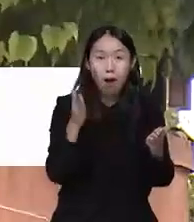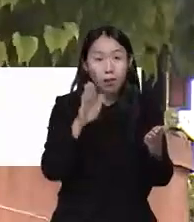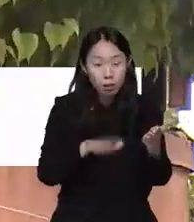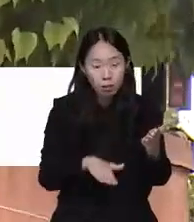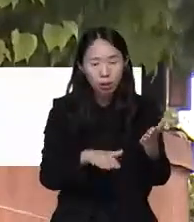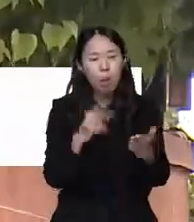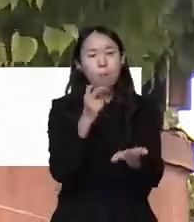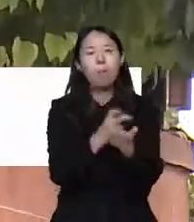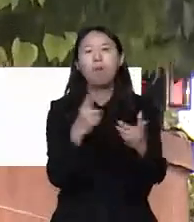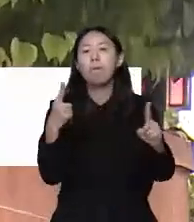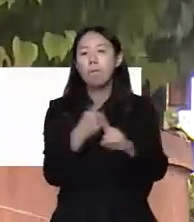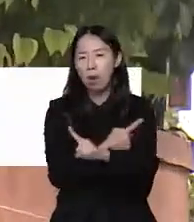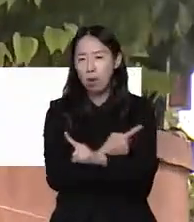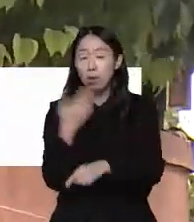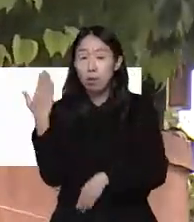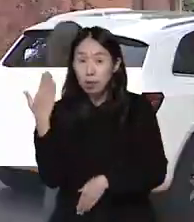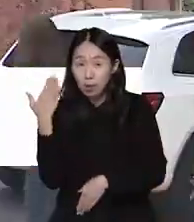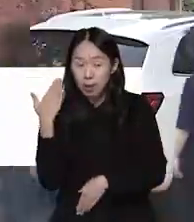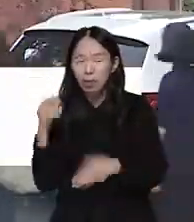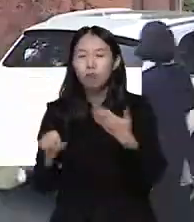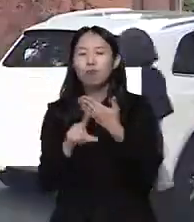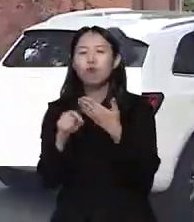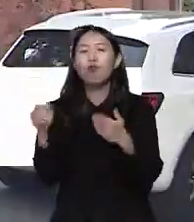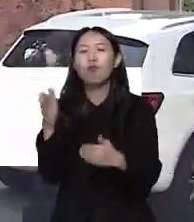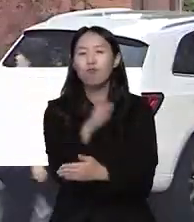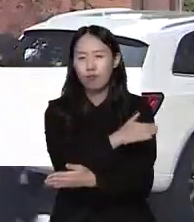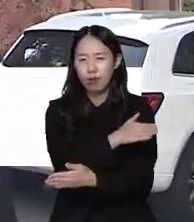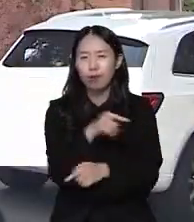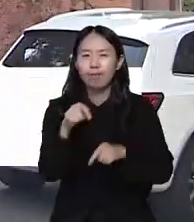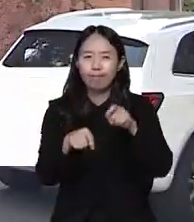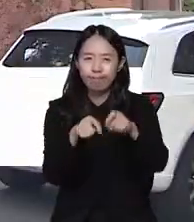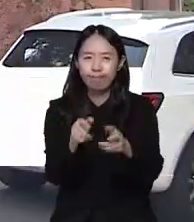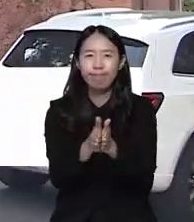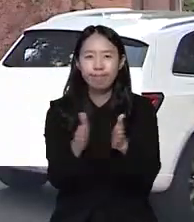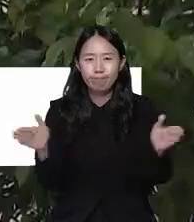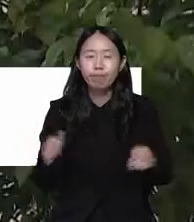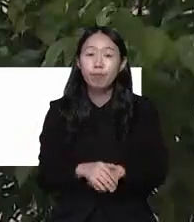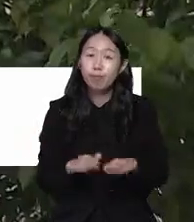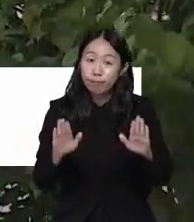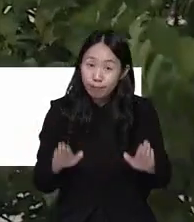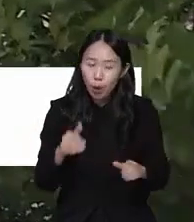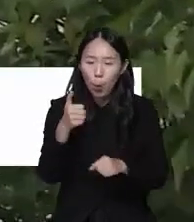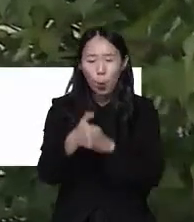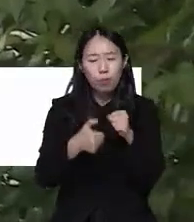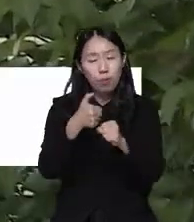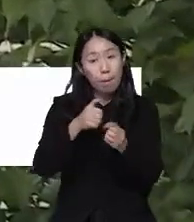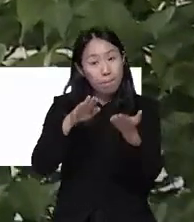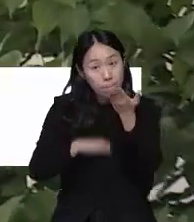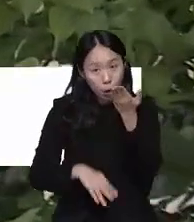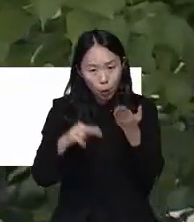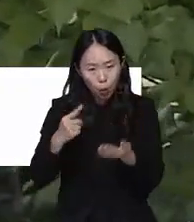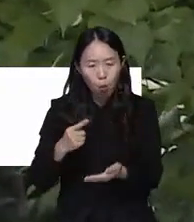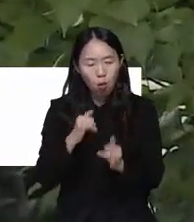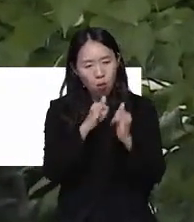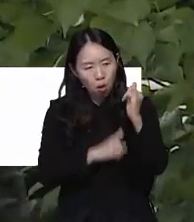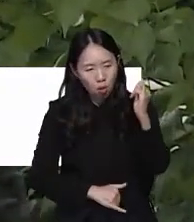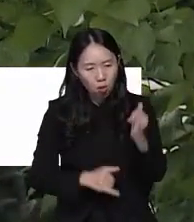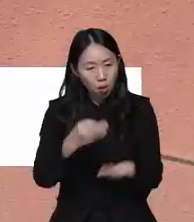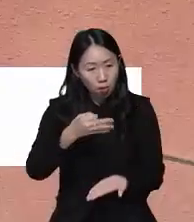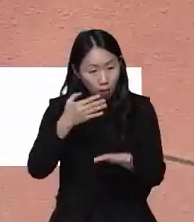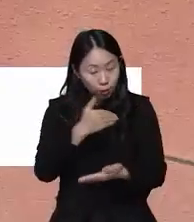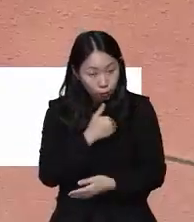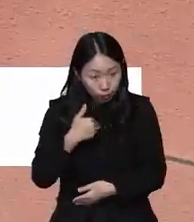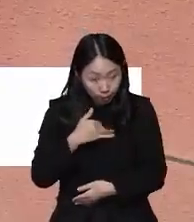문화유산법이 개정돼 지난 9월부터 시행되고 있습니다. 이제는 50년 미만도 역사적 가치가